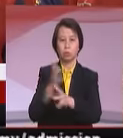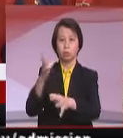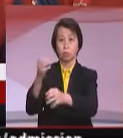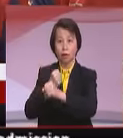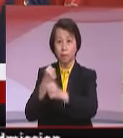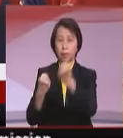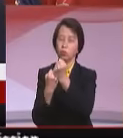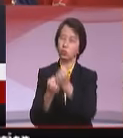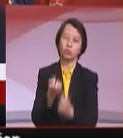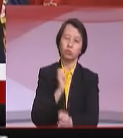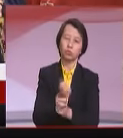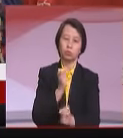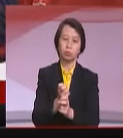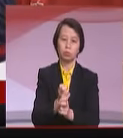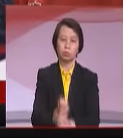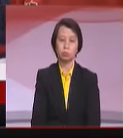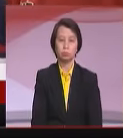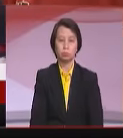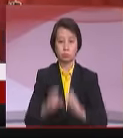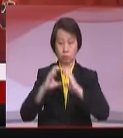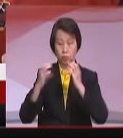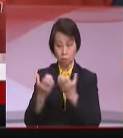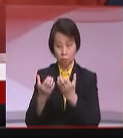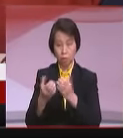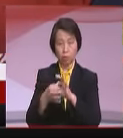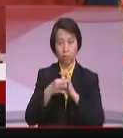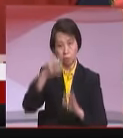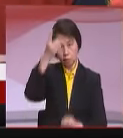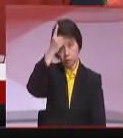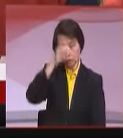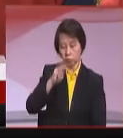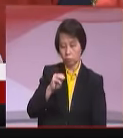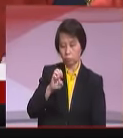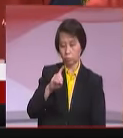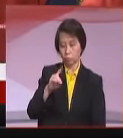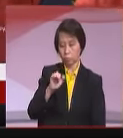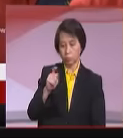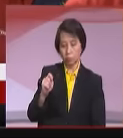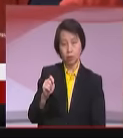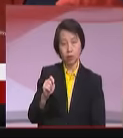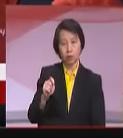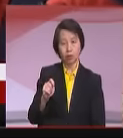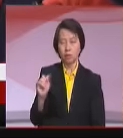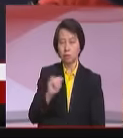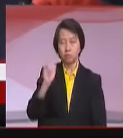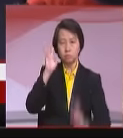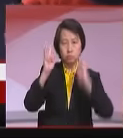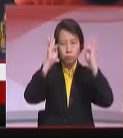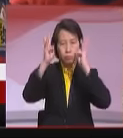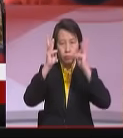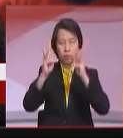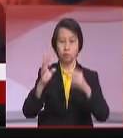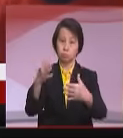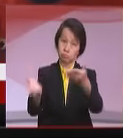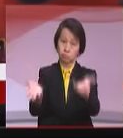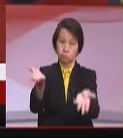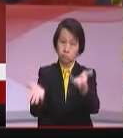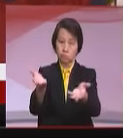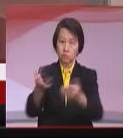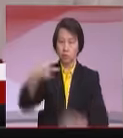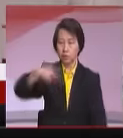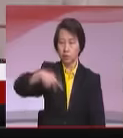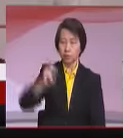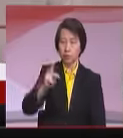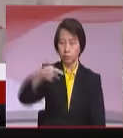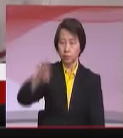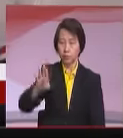mendapatkan penajaan. Kelab yang dimiliki Datuk Seri Megadi Syariman Zaharuddin itu juga bimbang dengan kemungkinan